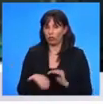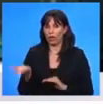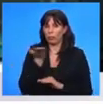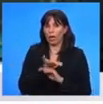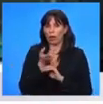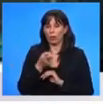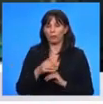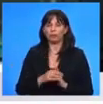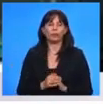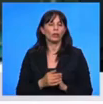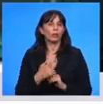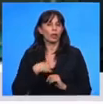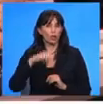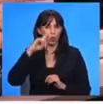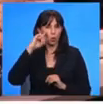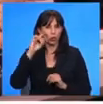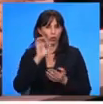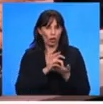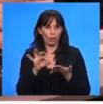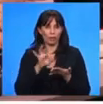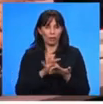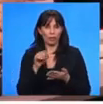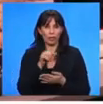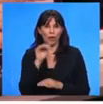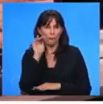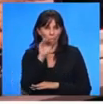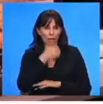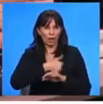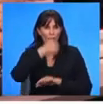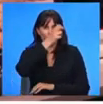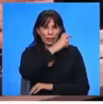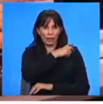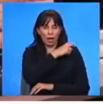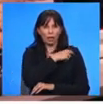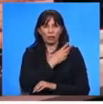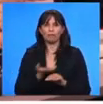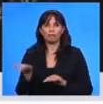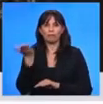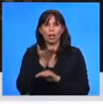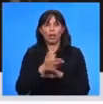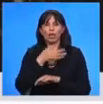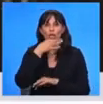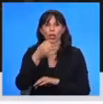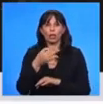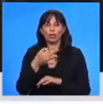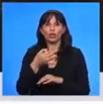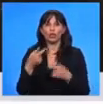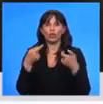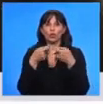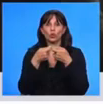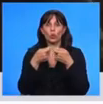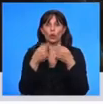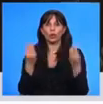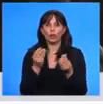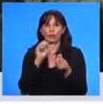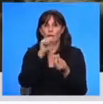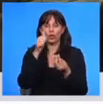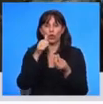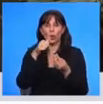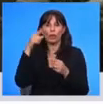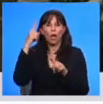פה. אני חושבת שהמכתב הזה והפנייה הזאת לרמטכ"ל היא מעלה שאלה שבכלל נוגעת קודם כל למחדל בשביל